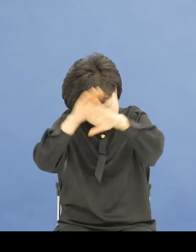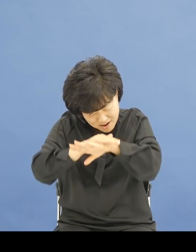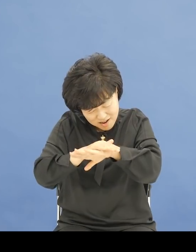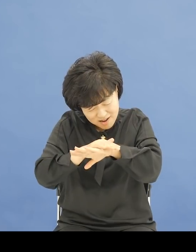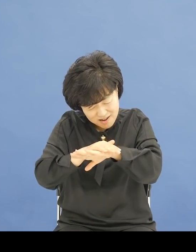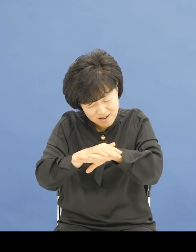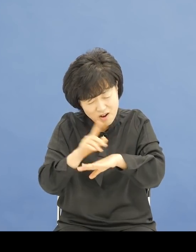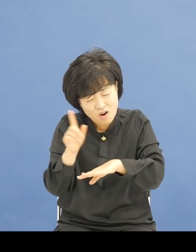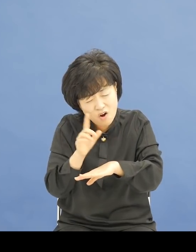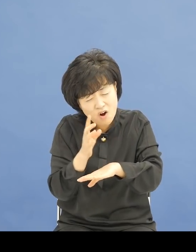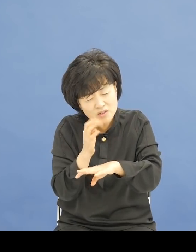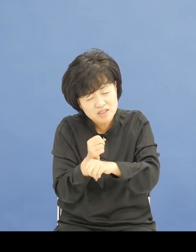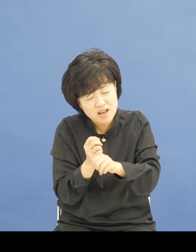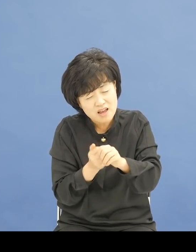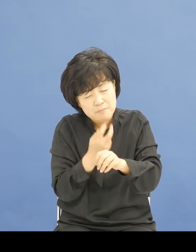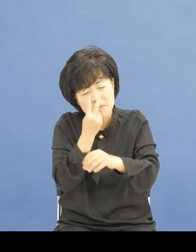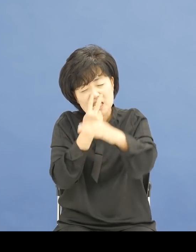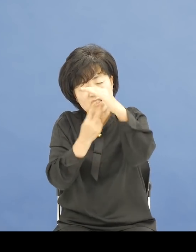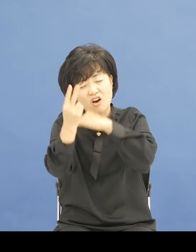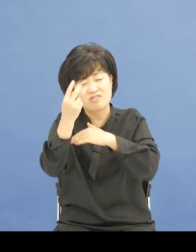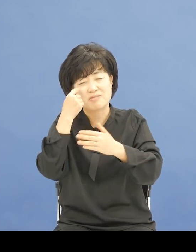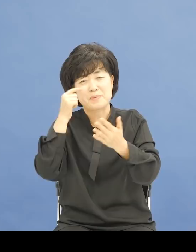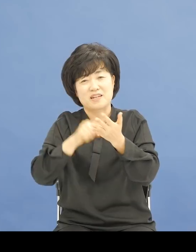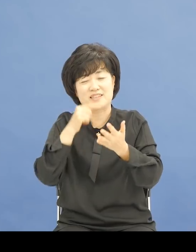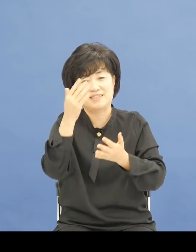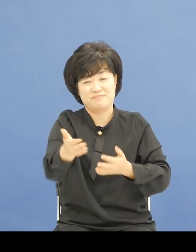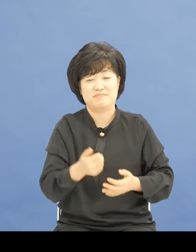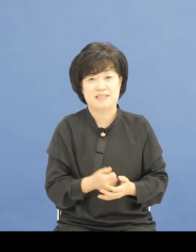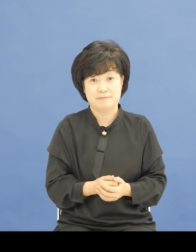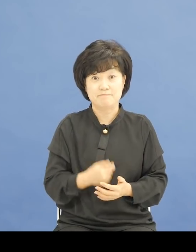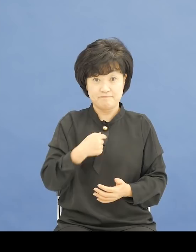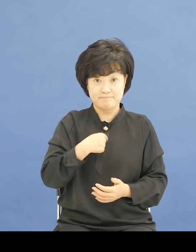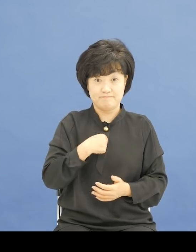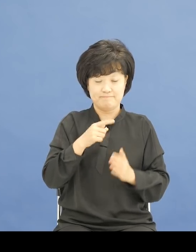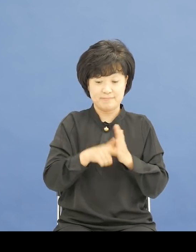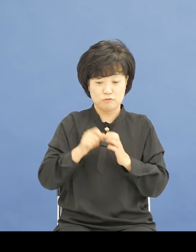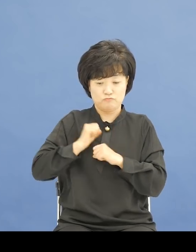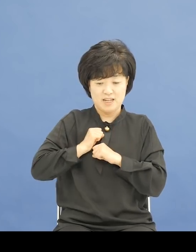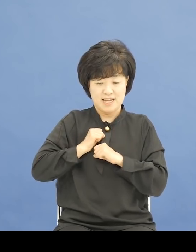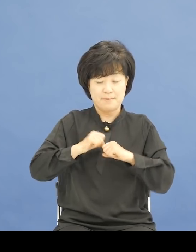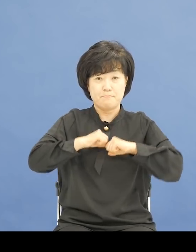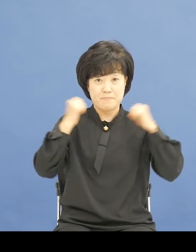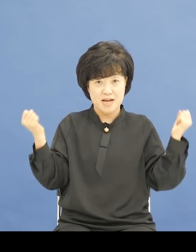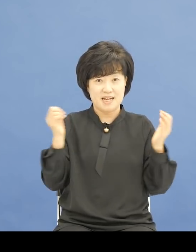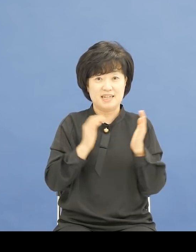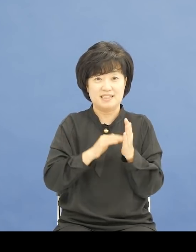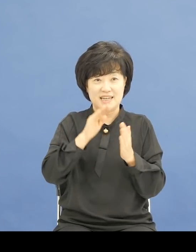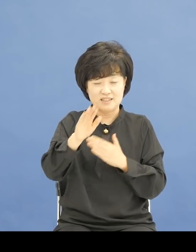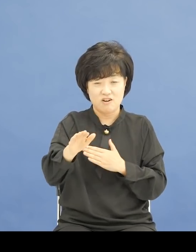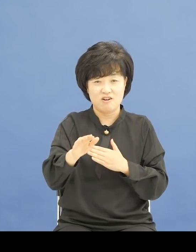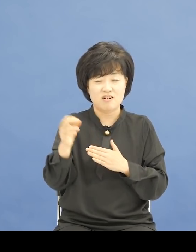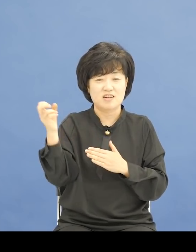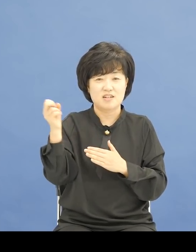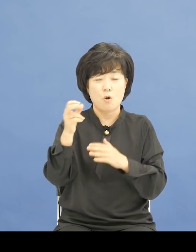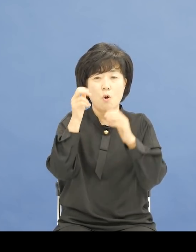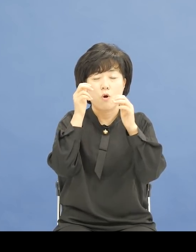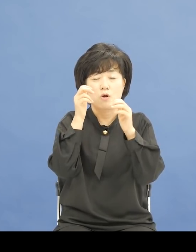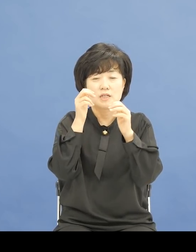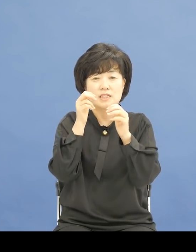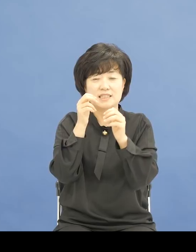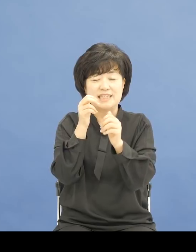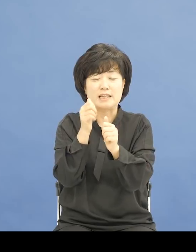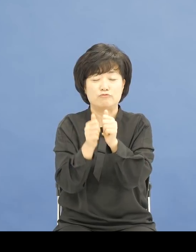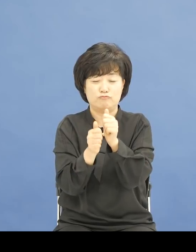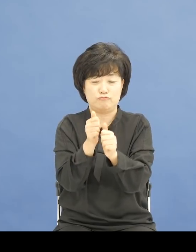걸까요? 저는 군대 제대하고 나서 네. 이제 재수를 시도했죠. 네, 네. 재수를 시도하고 이제 한 번 딱